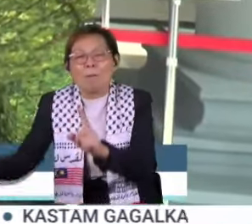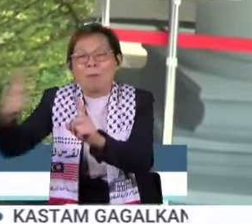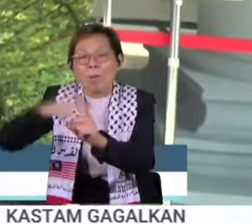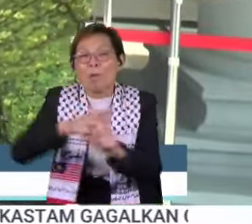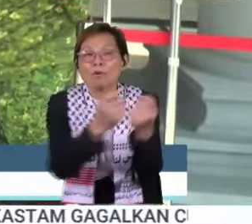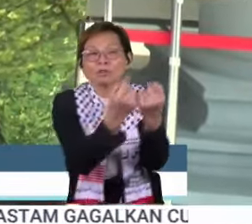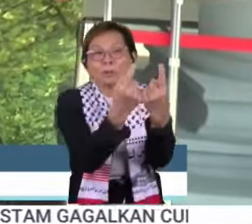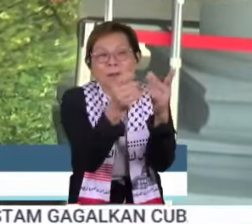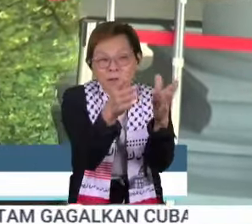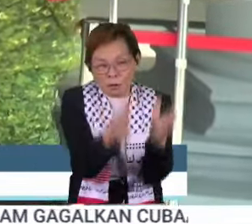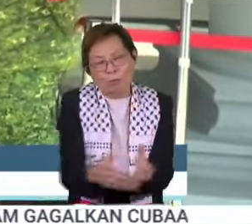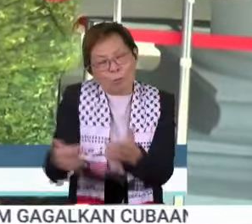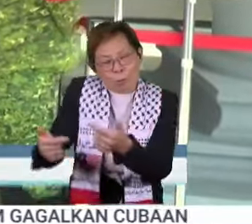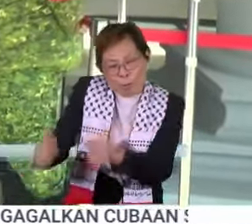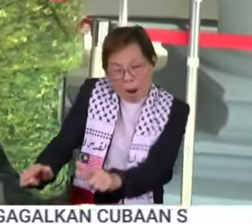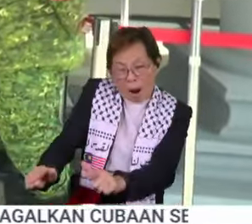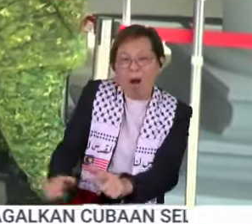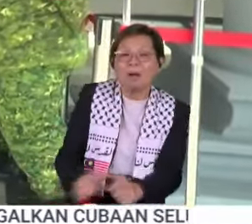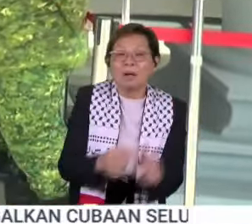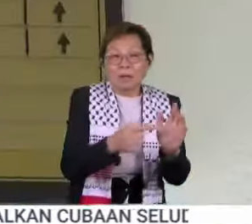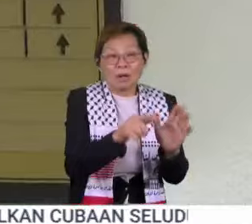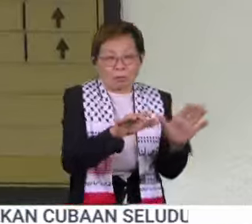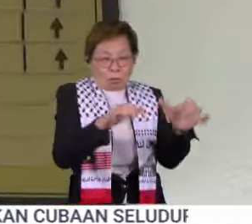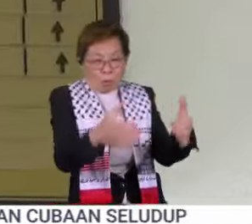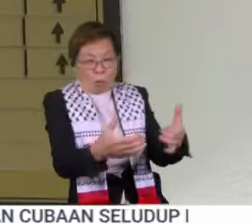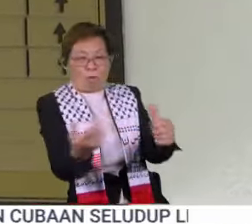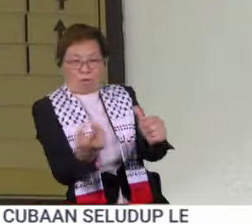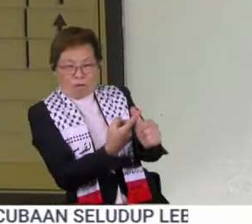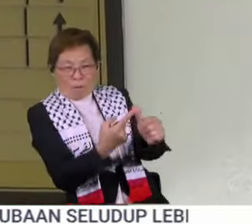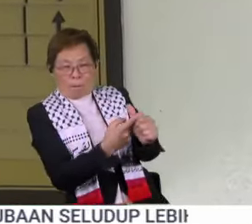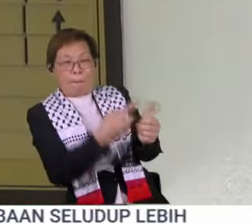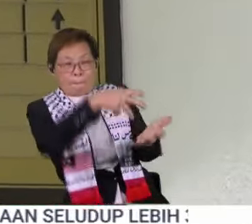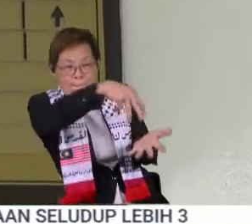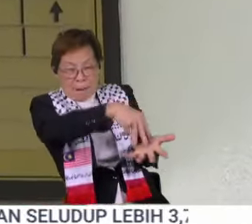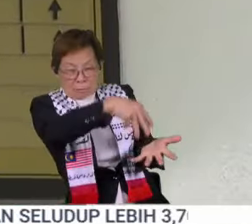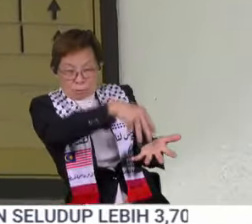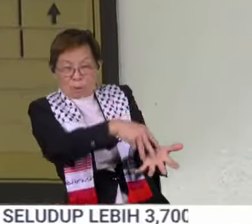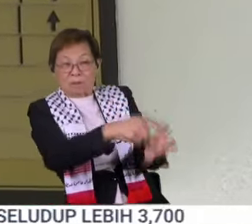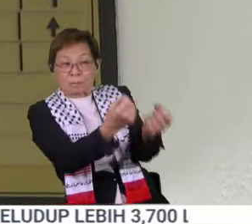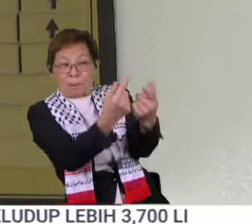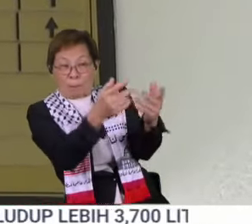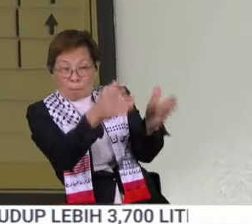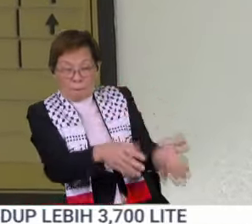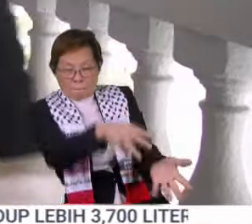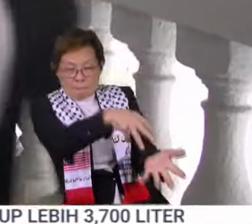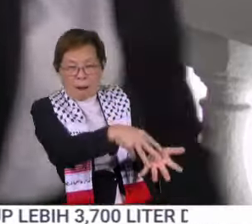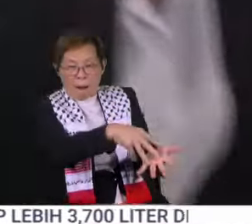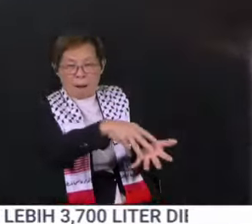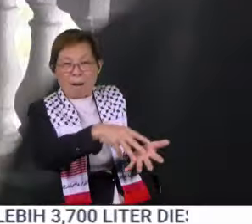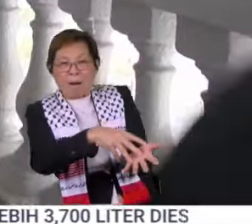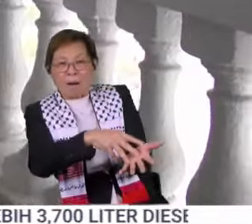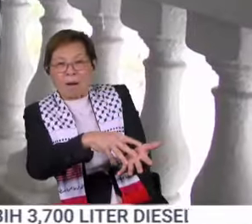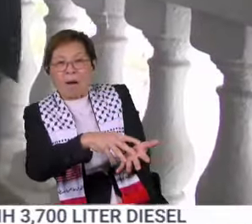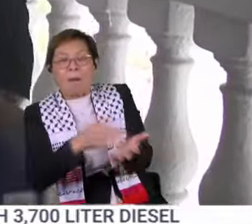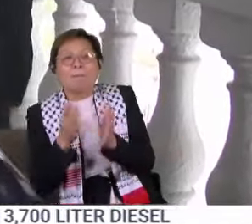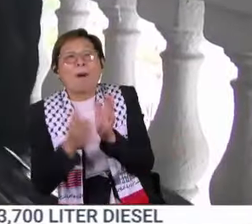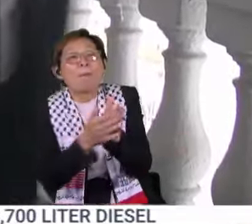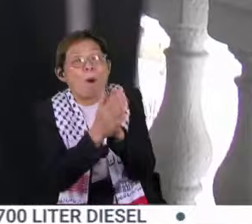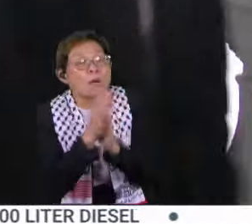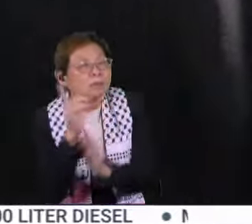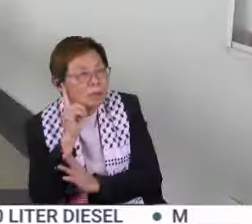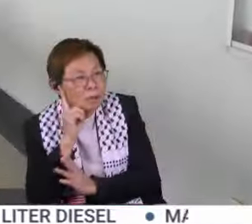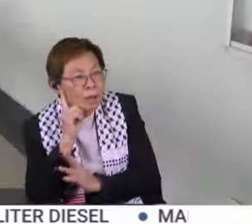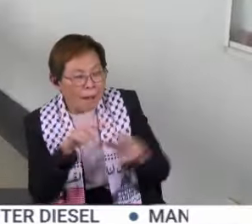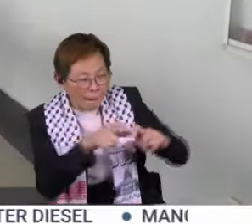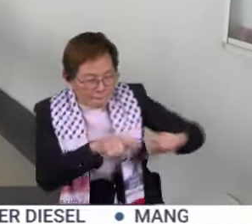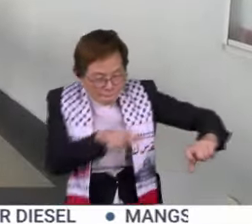11 individu tersebut. Mereka merupakan kumpulan pertama yang banduan yang permohonan semakan didengar panel Mahkamah